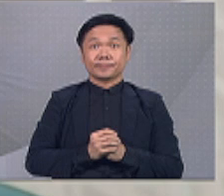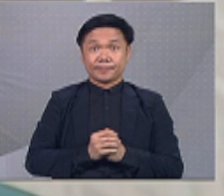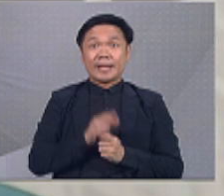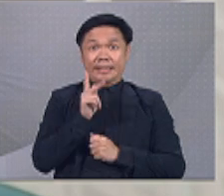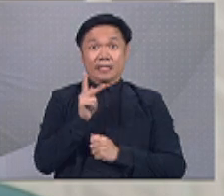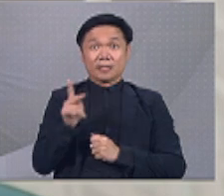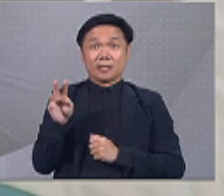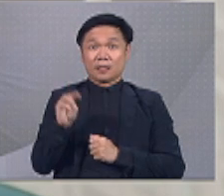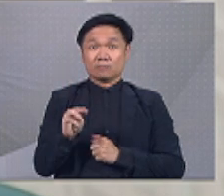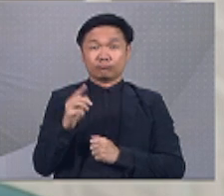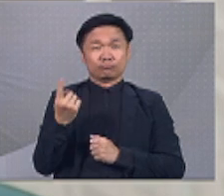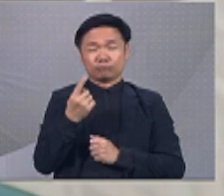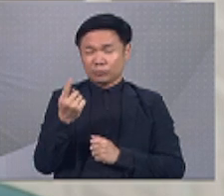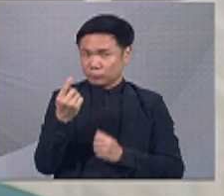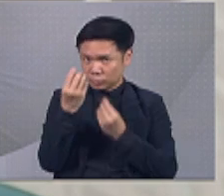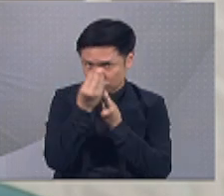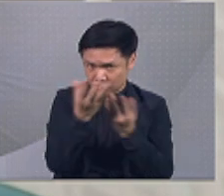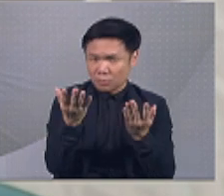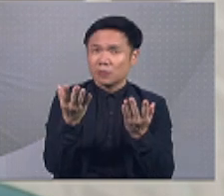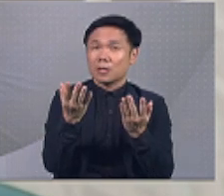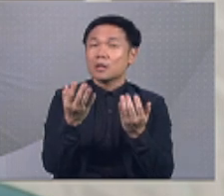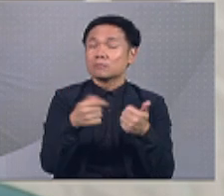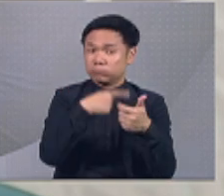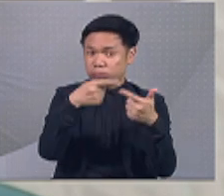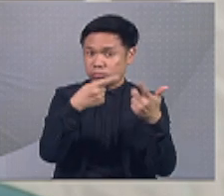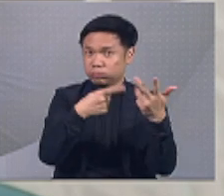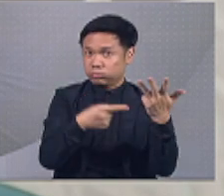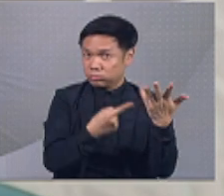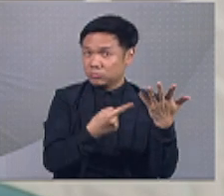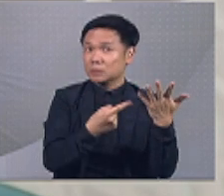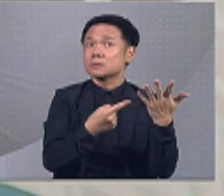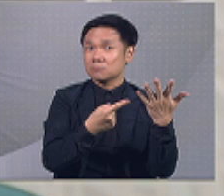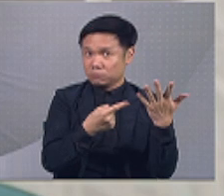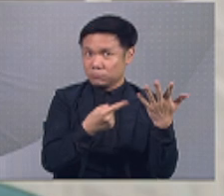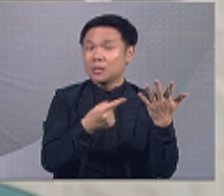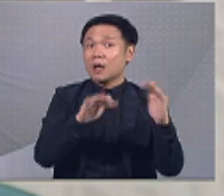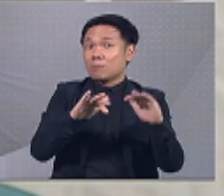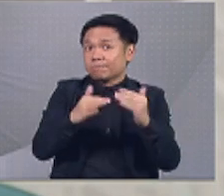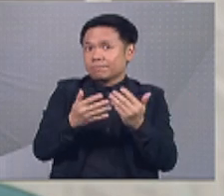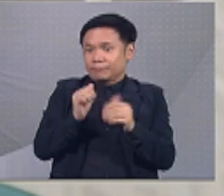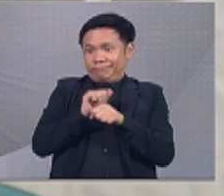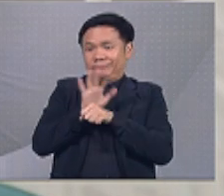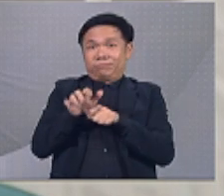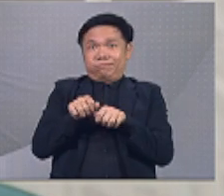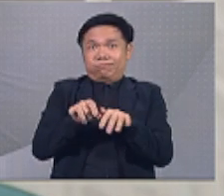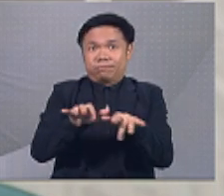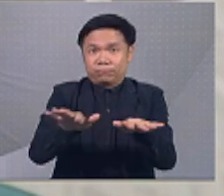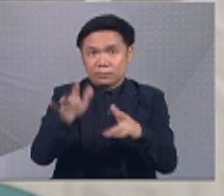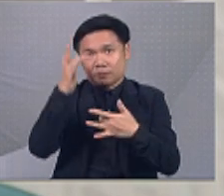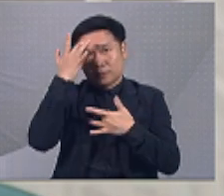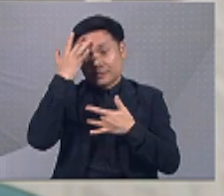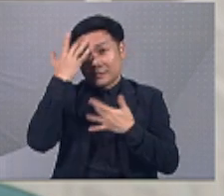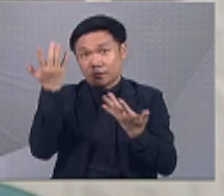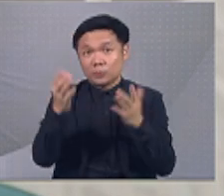Kesehatan sering Tekan kan terdapat beberapa faktor yang menyumbang kepada penularan penyakit jangke dikalangan kejut